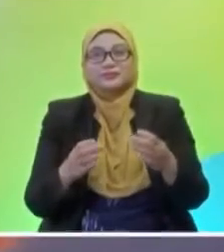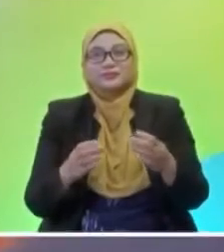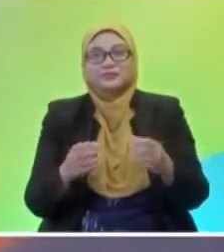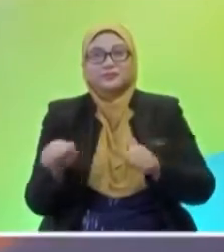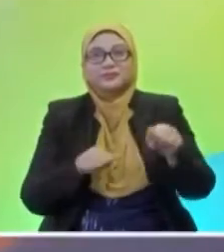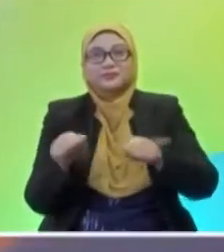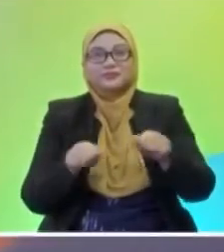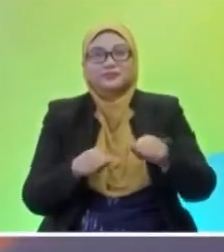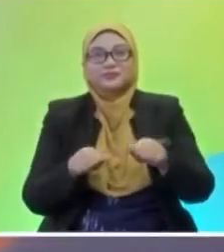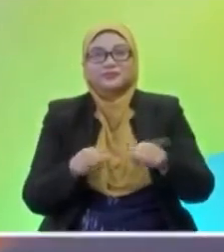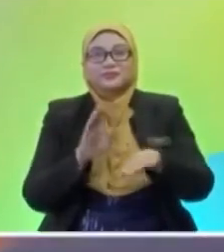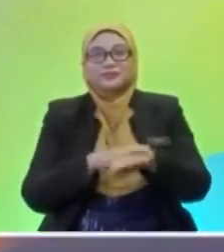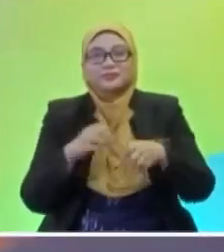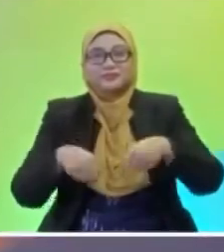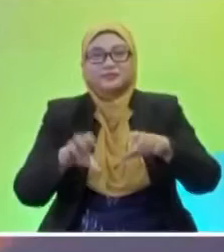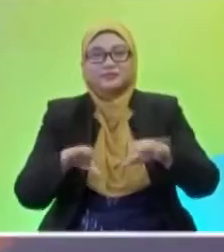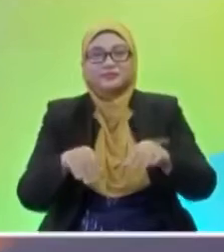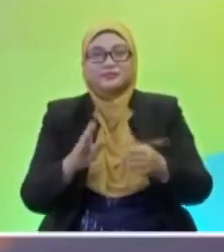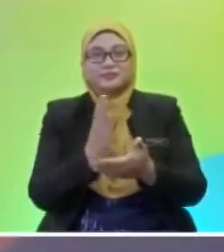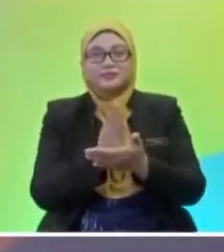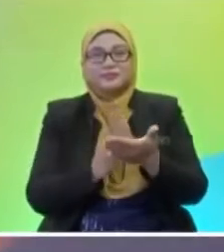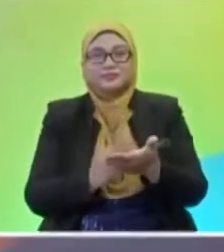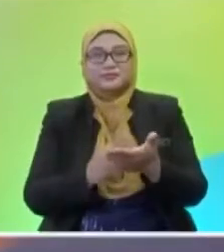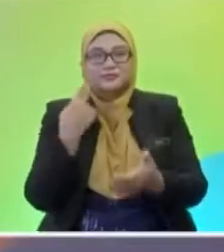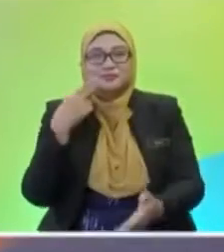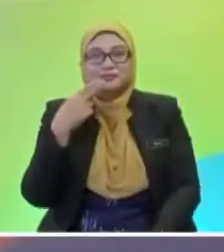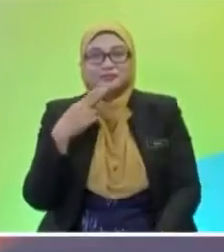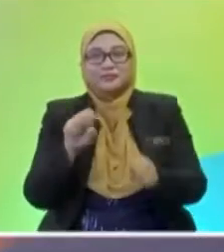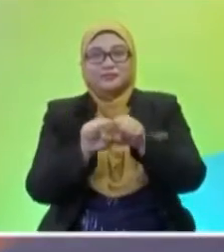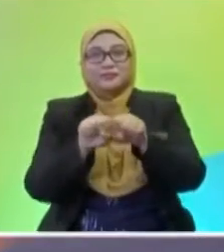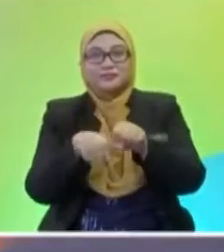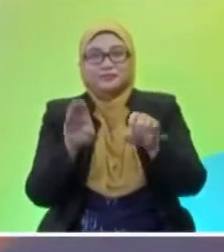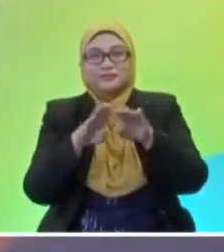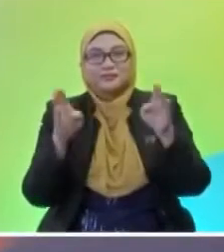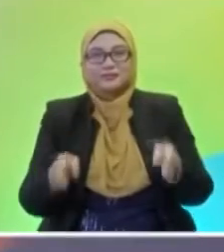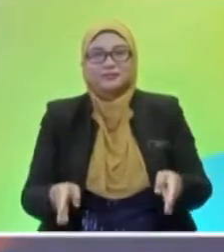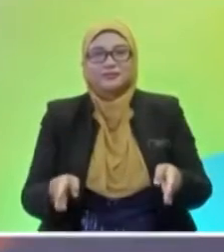aktiviti ini di atas alas pemotong lah supaya kita punya meja ni